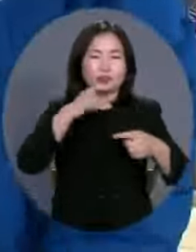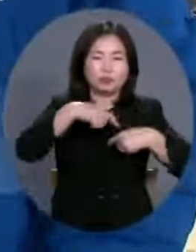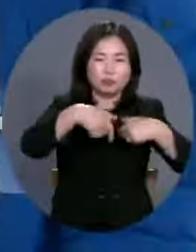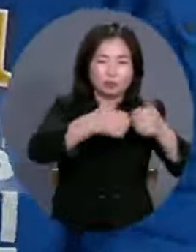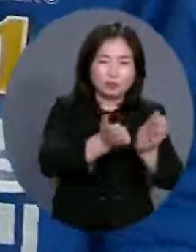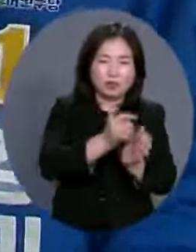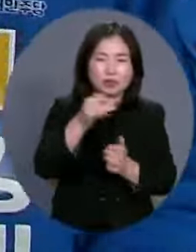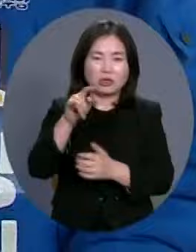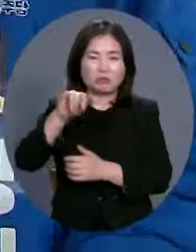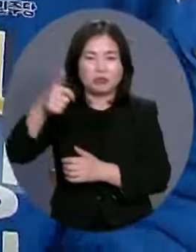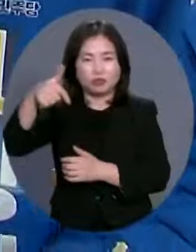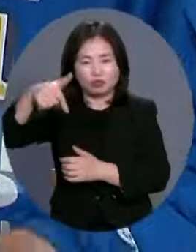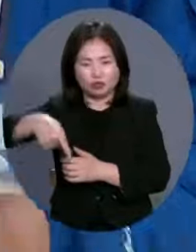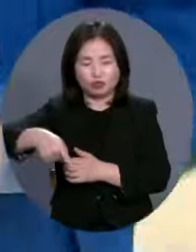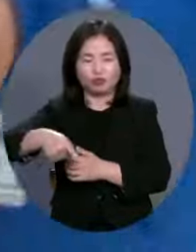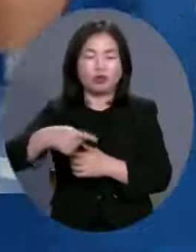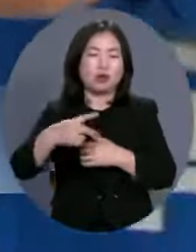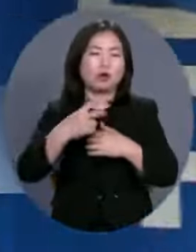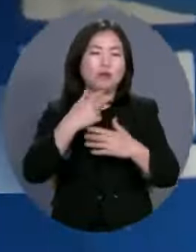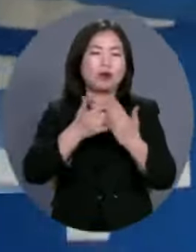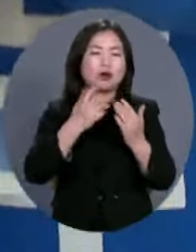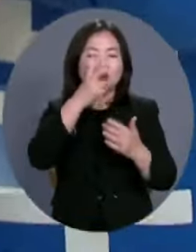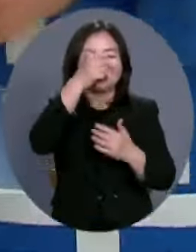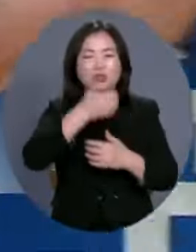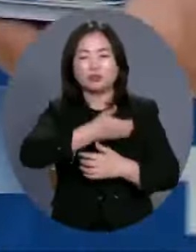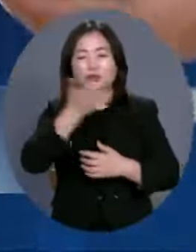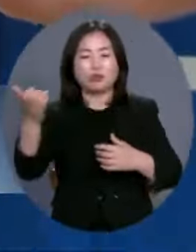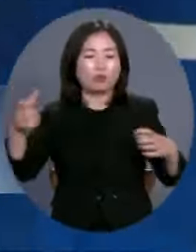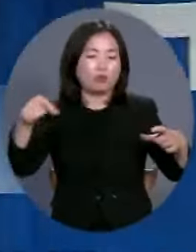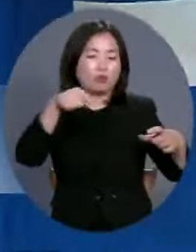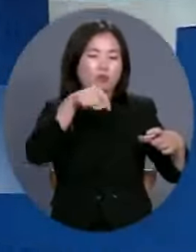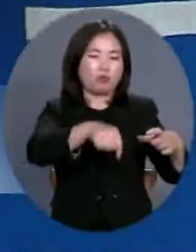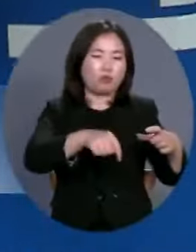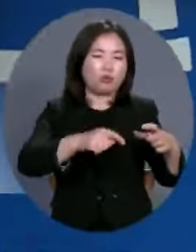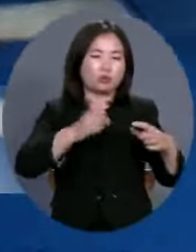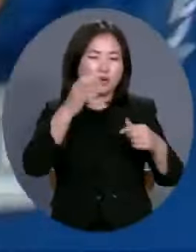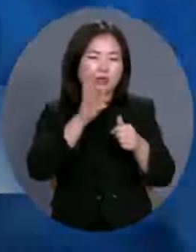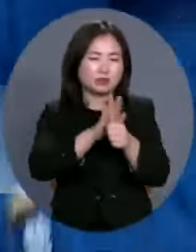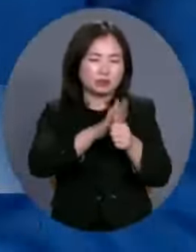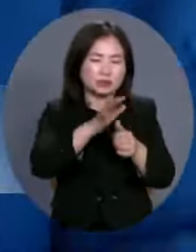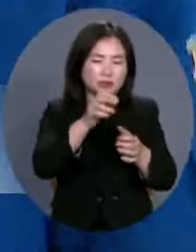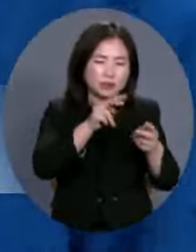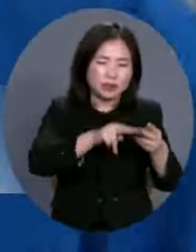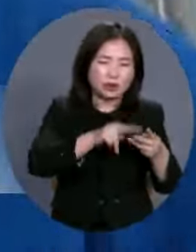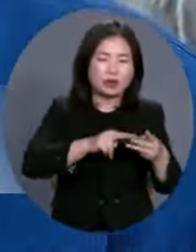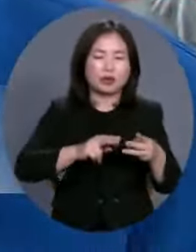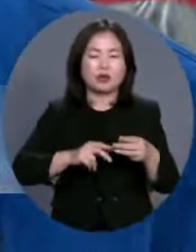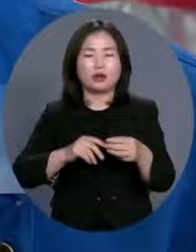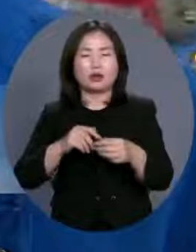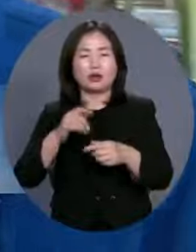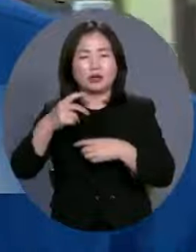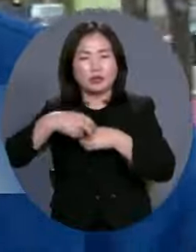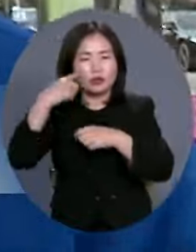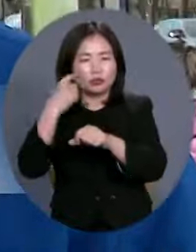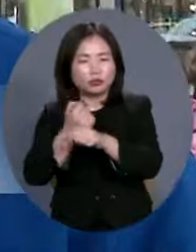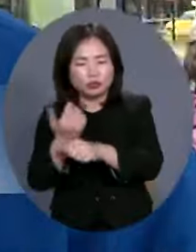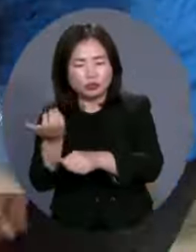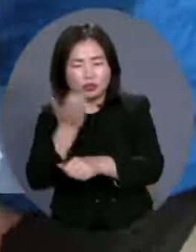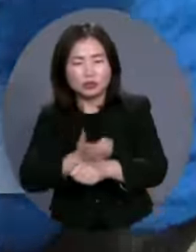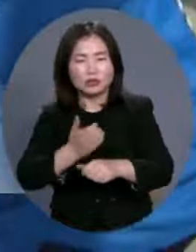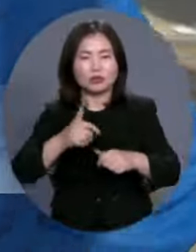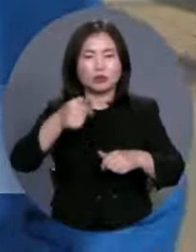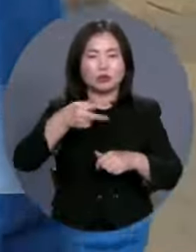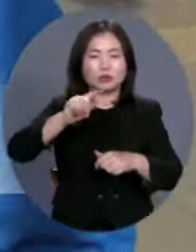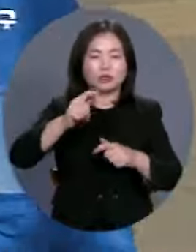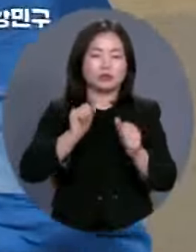더불어민주당 강민구 후보는 법원 검찰청이 옮겨가고 난 자리에 창업지원센터, 국립치의학연구원 유치와